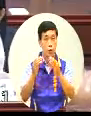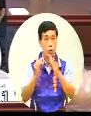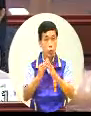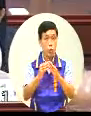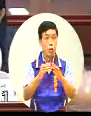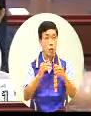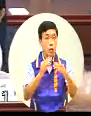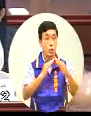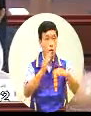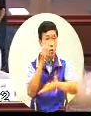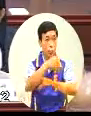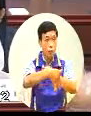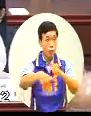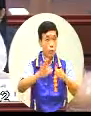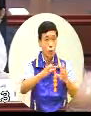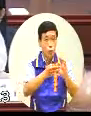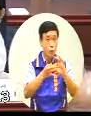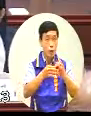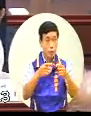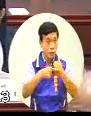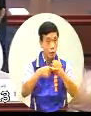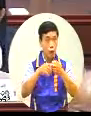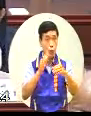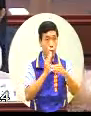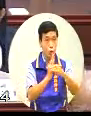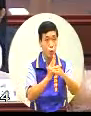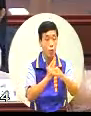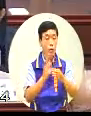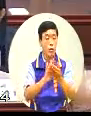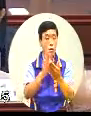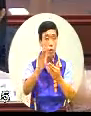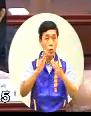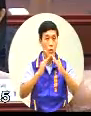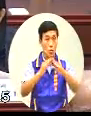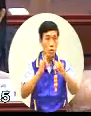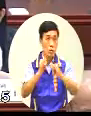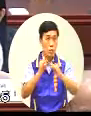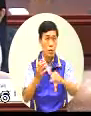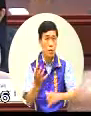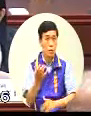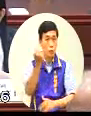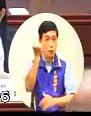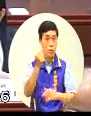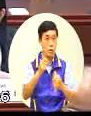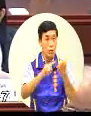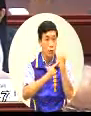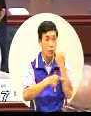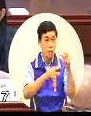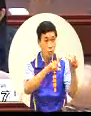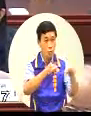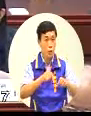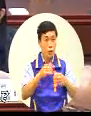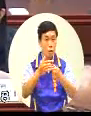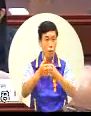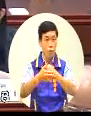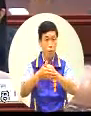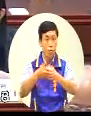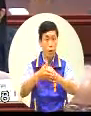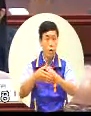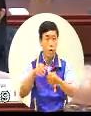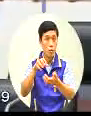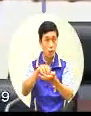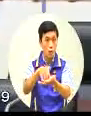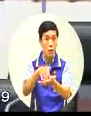这个城市是安全的，那未来我们这个市民的权益透过合法做一个保障，这个我们是相辅相成。以上报